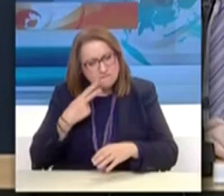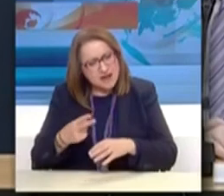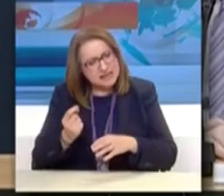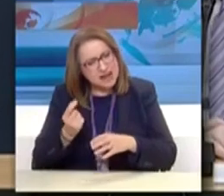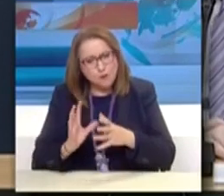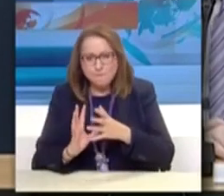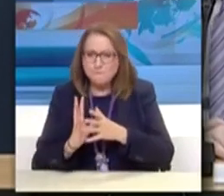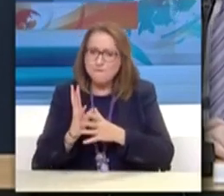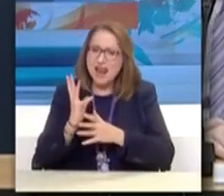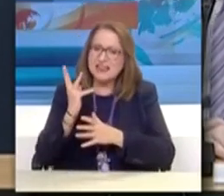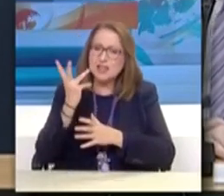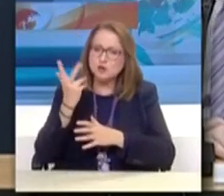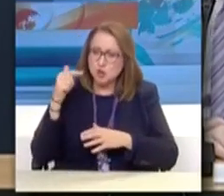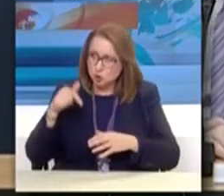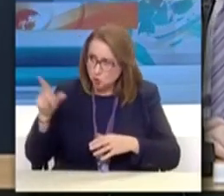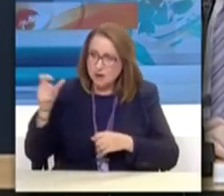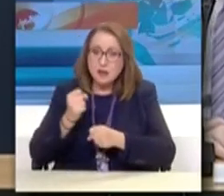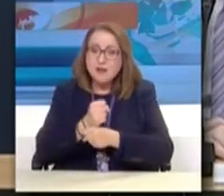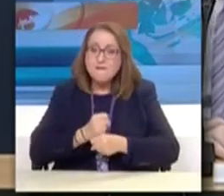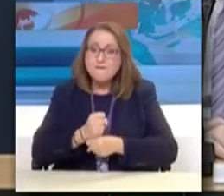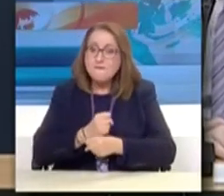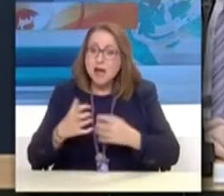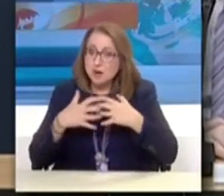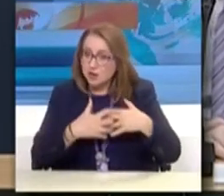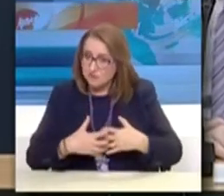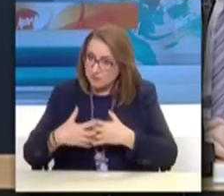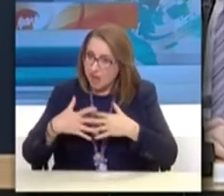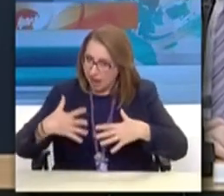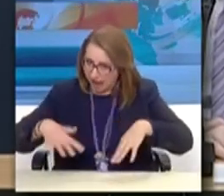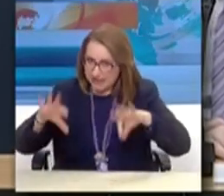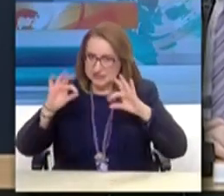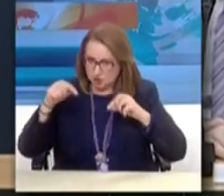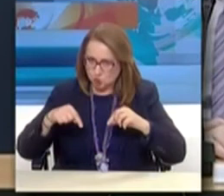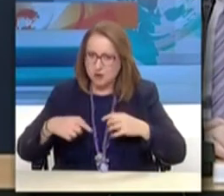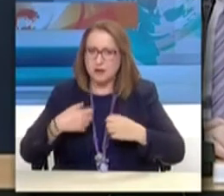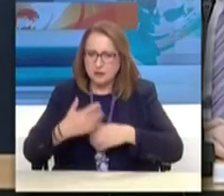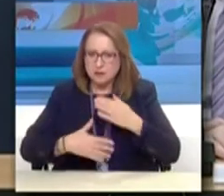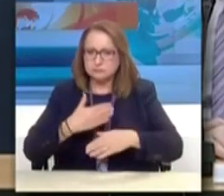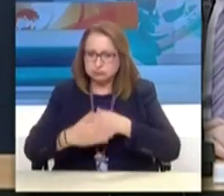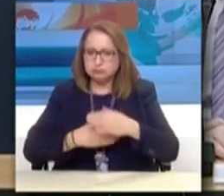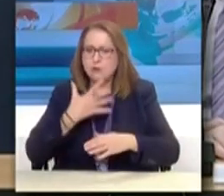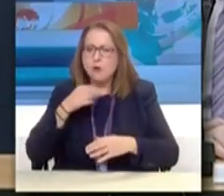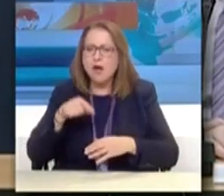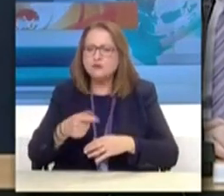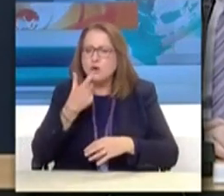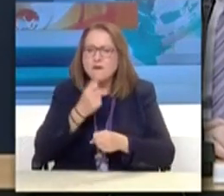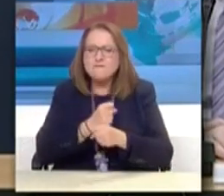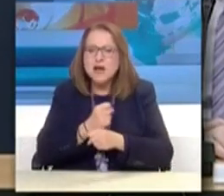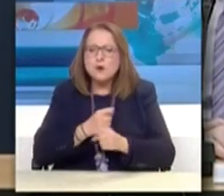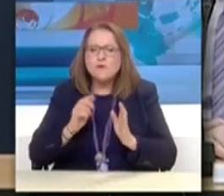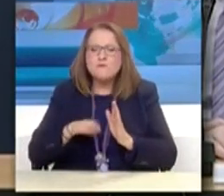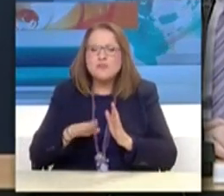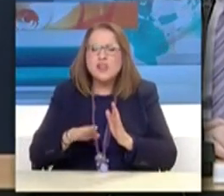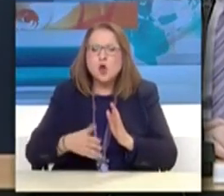βελτίωση. Και η ίδια η φαρμακοβιομηχανία προτίθεται, λέει, να δώσει στη Γαλλία φάρμακα, αν χρειαστεί, γιατί είναι ένα φτηνό θεωρητικά φάρμακο, ευρέως